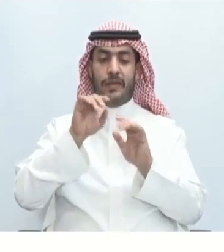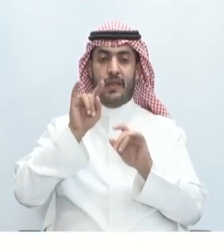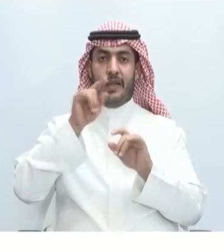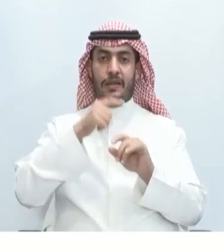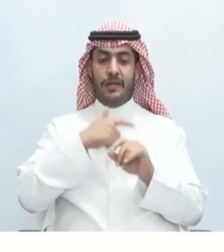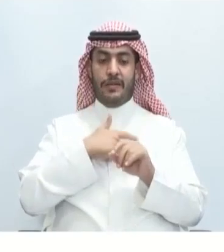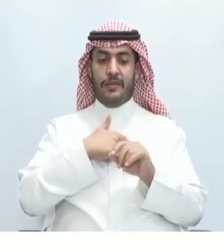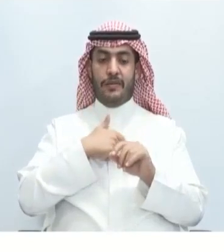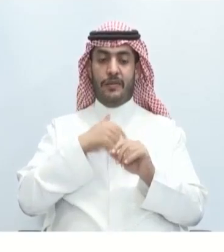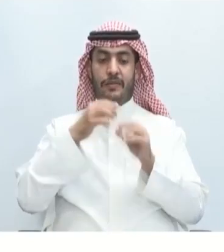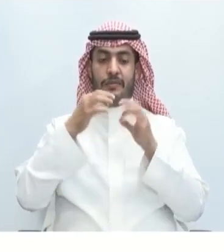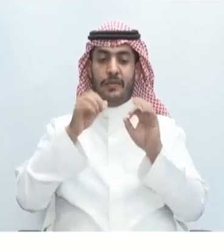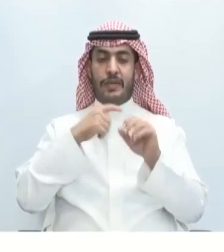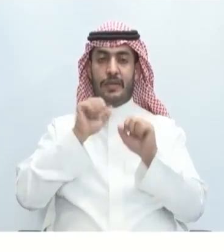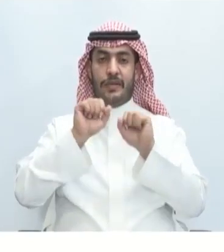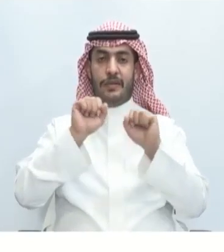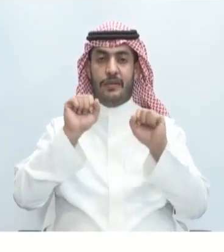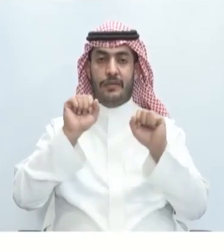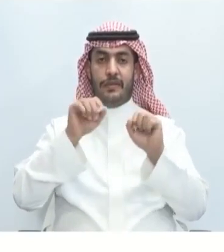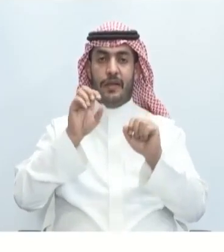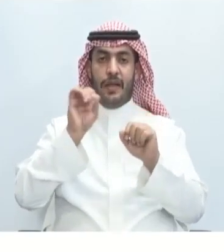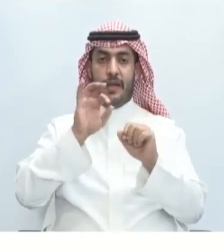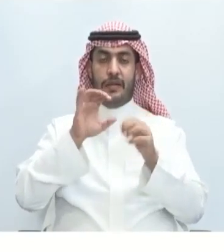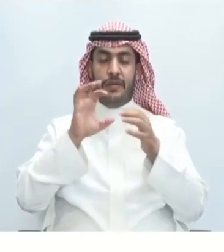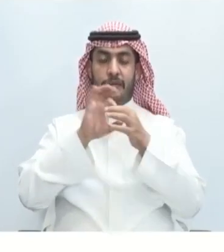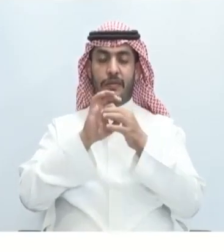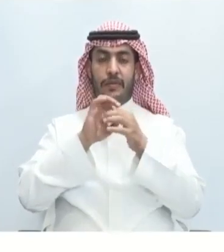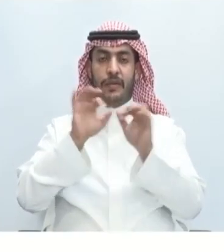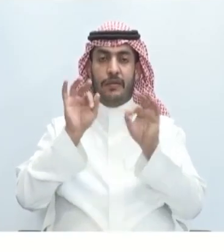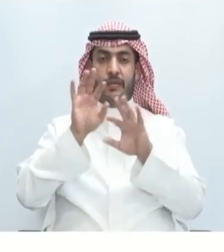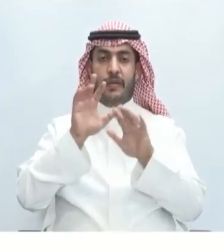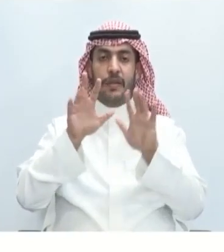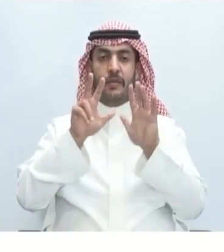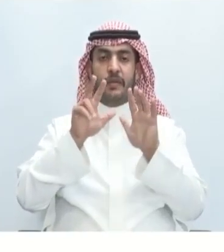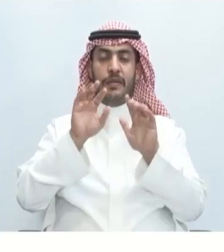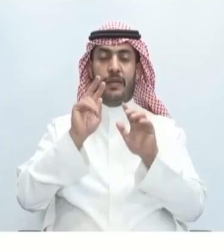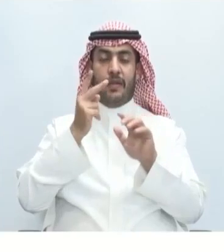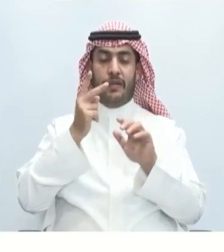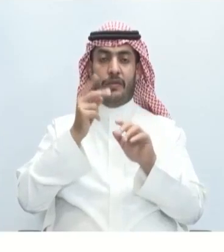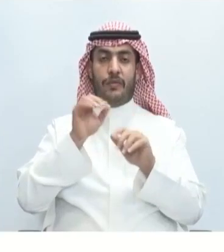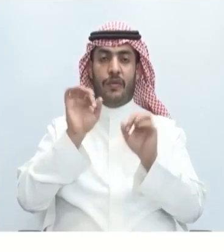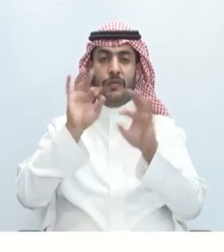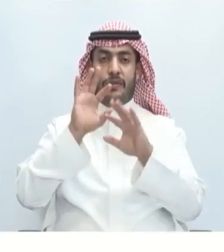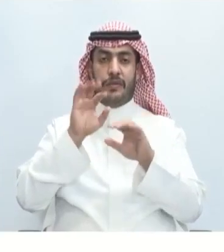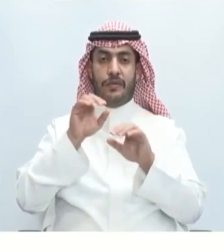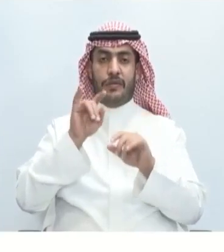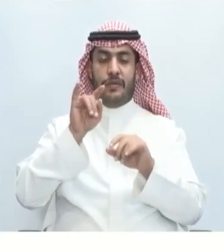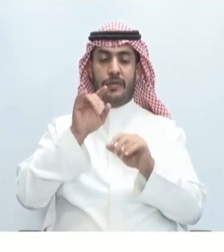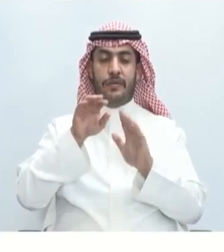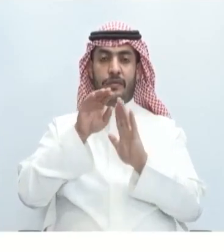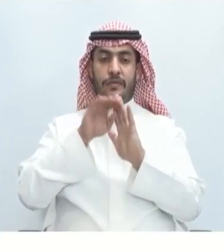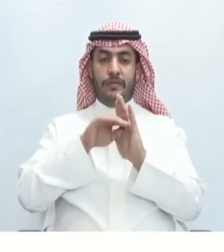وايضا كل طائره لها عدد قيد الخدمه 15 18 12 وخمس طائرات اذا